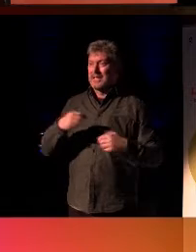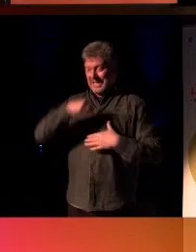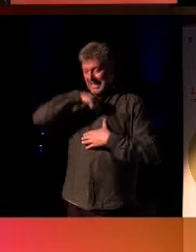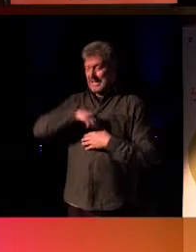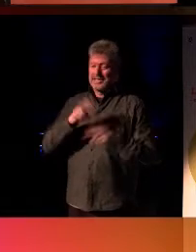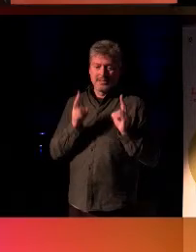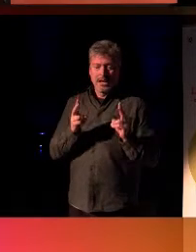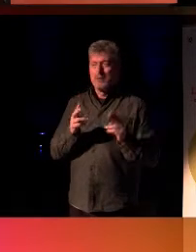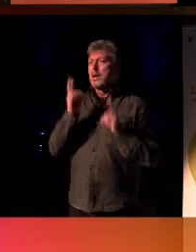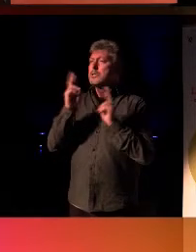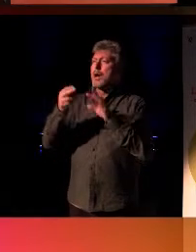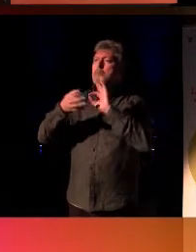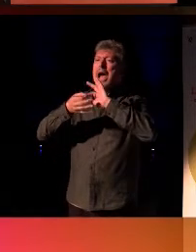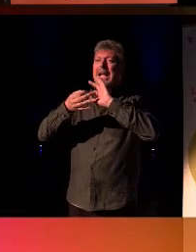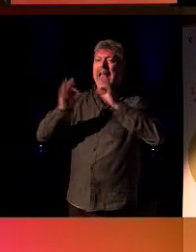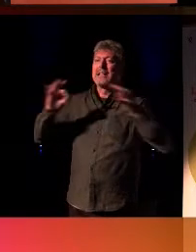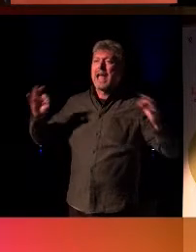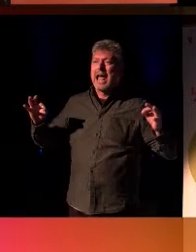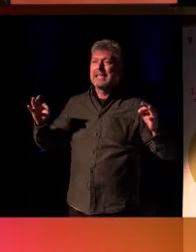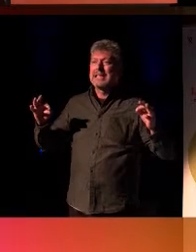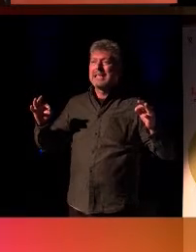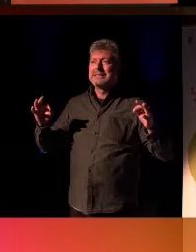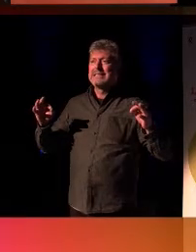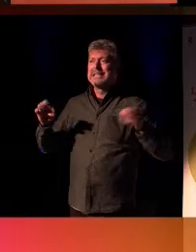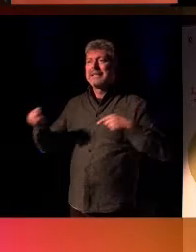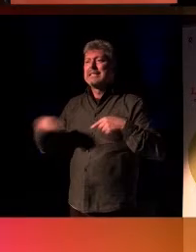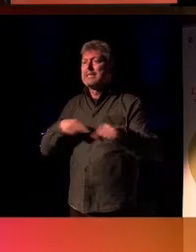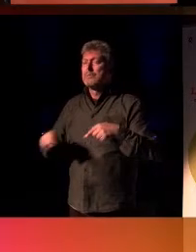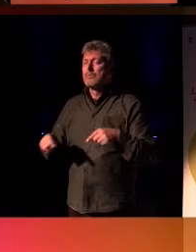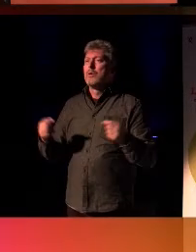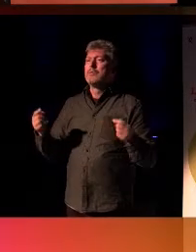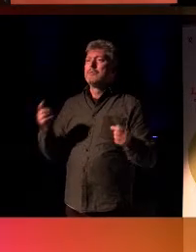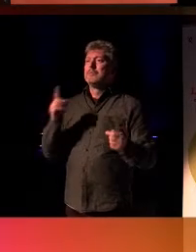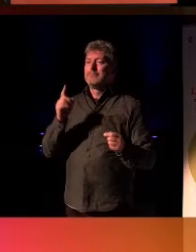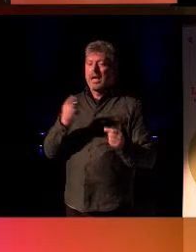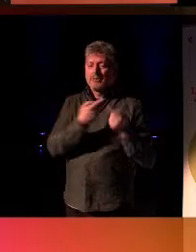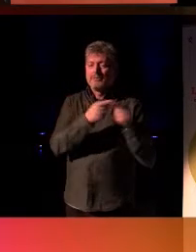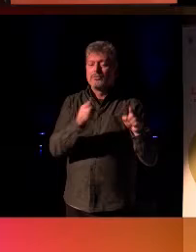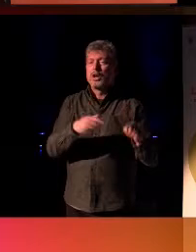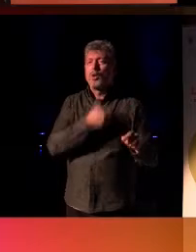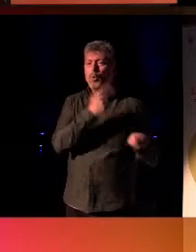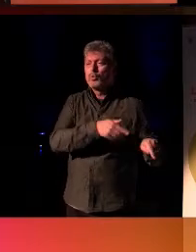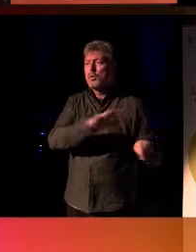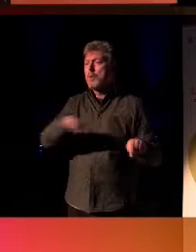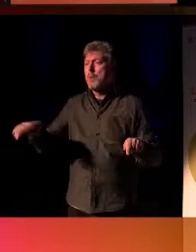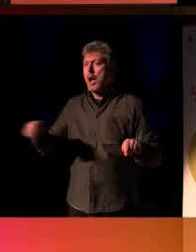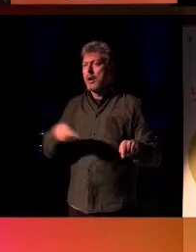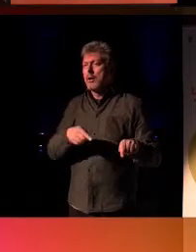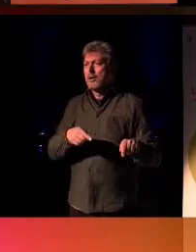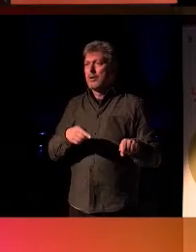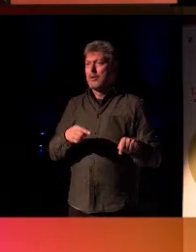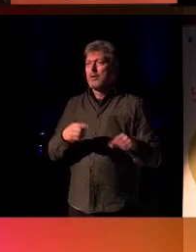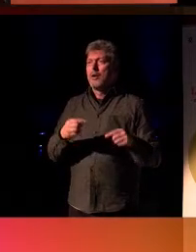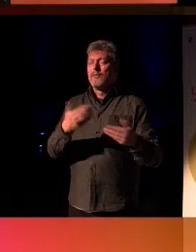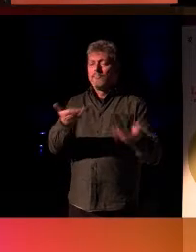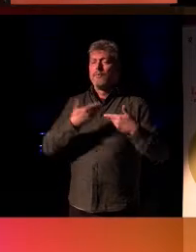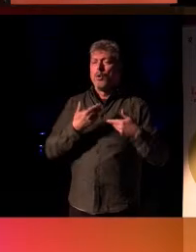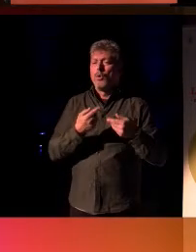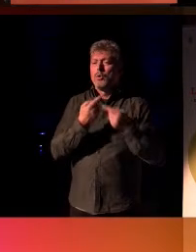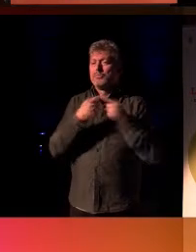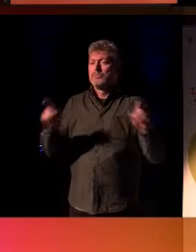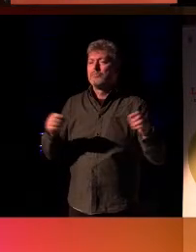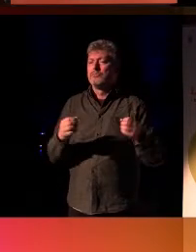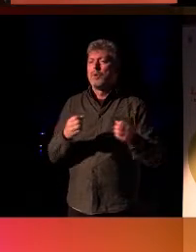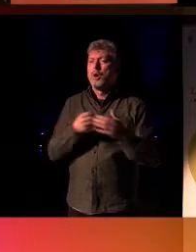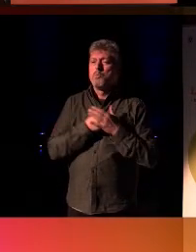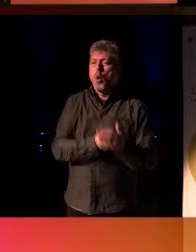vi har den samme genetiske disposisjonen, men ulike ungdommer og barn blir utsatt for ulike påkjenninger.